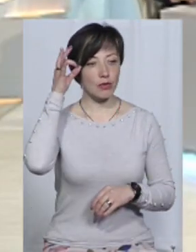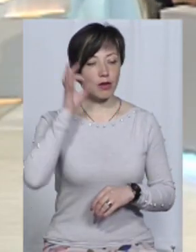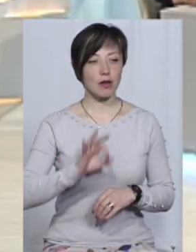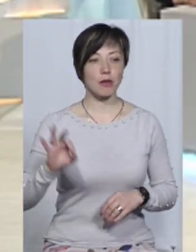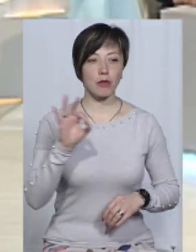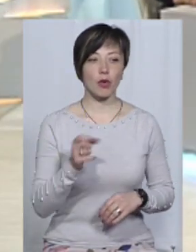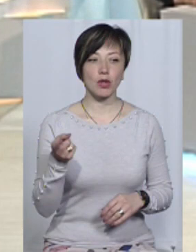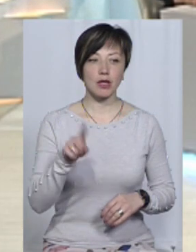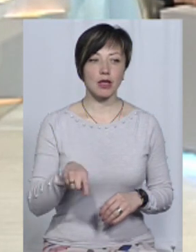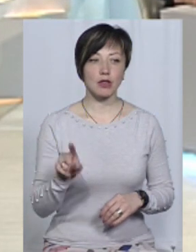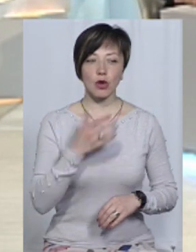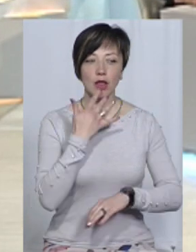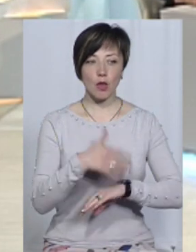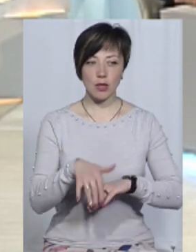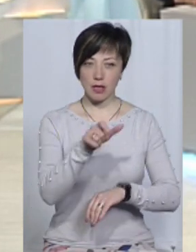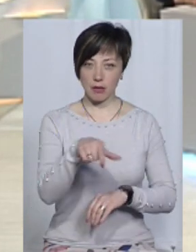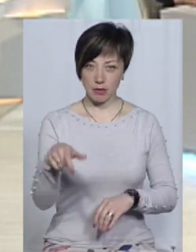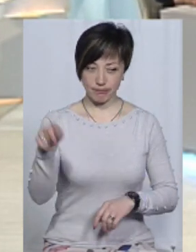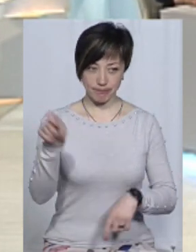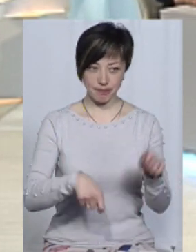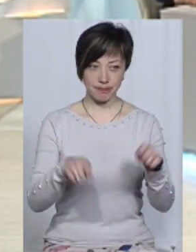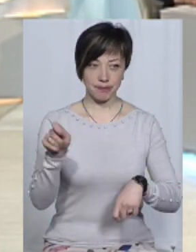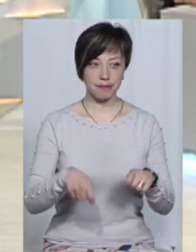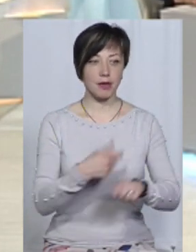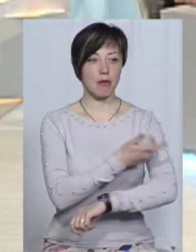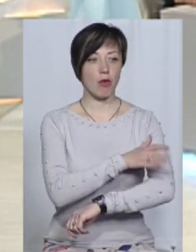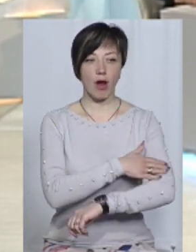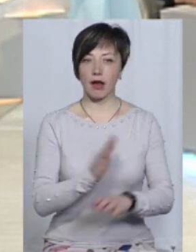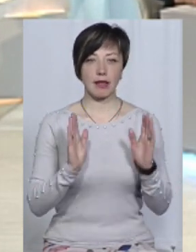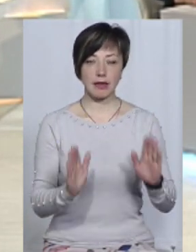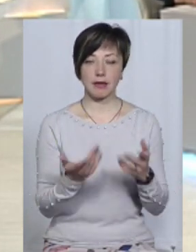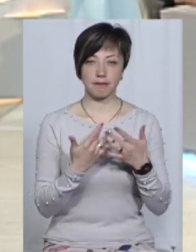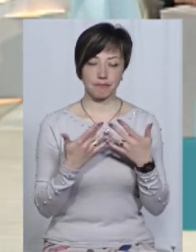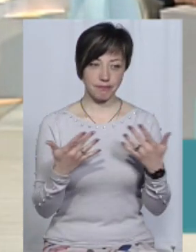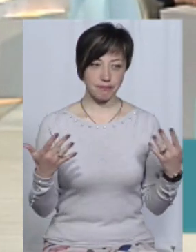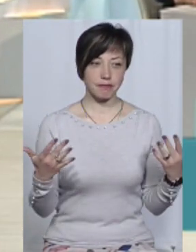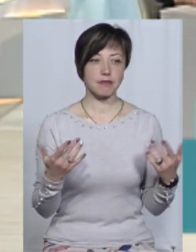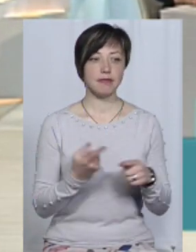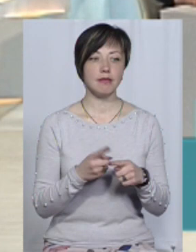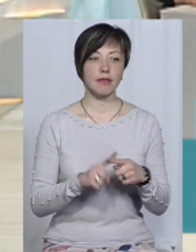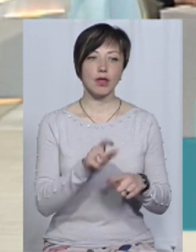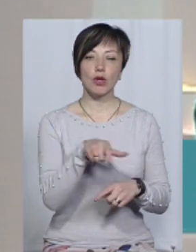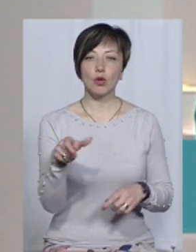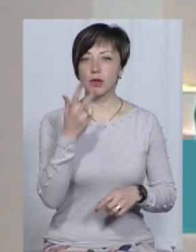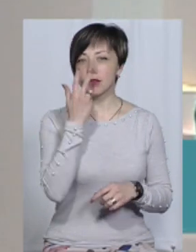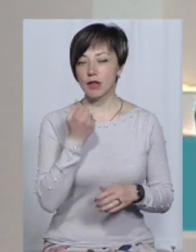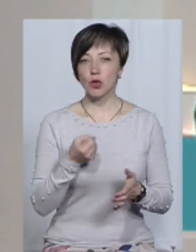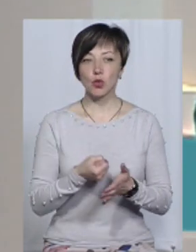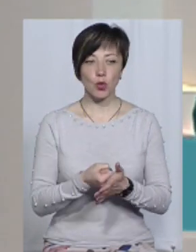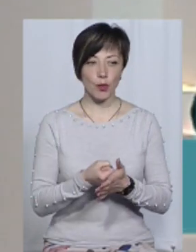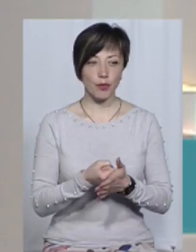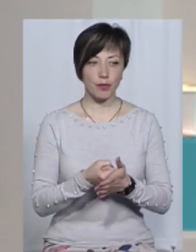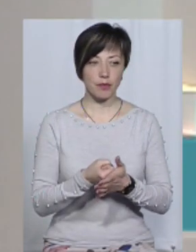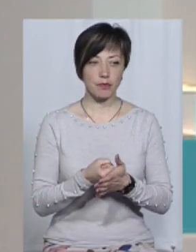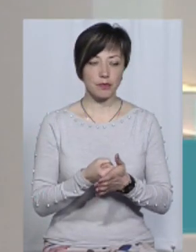ви згадували про те, що іноземці до нас приїздять, і поляки, і не тільки поляки, але то люди, які звикли до